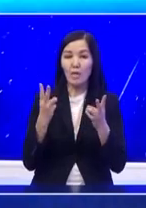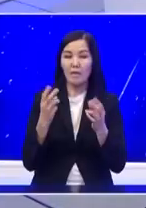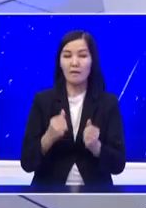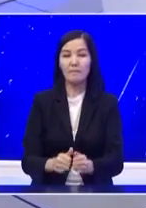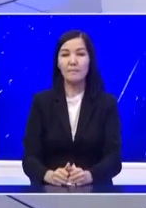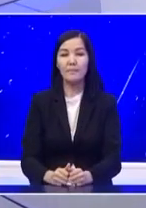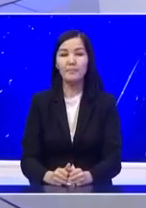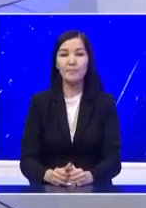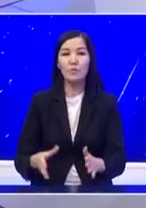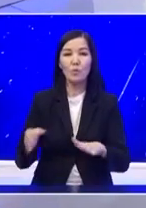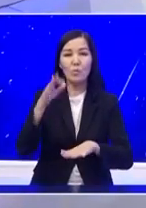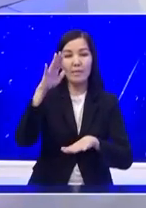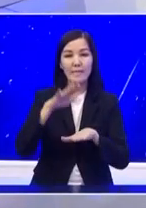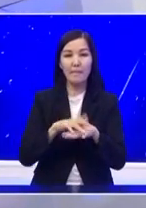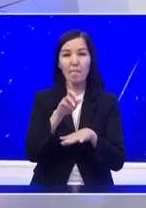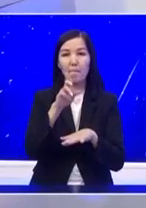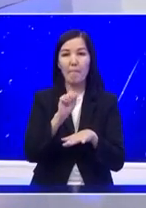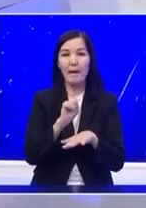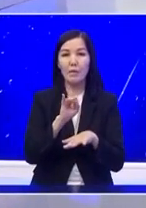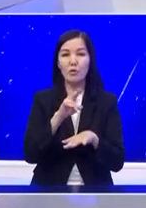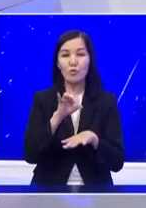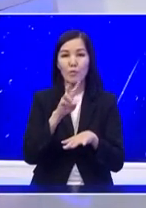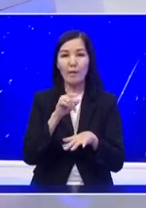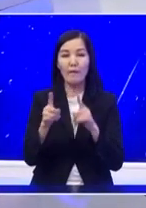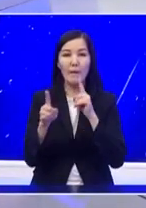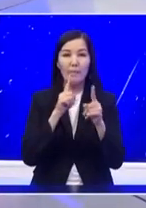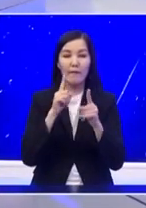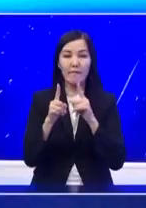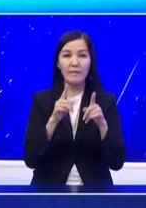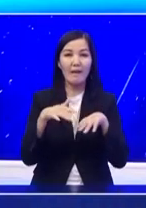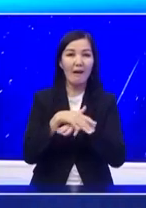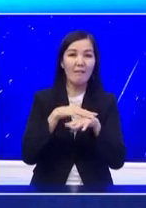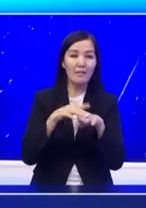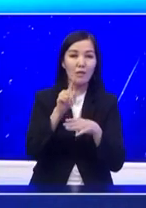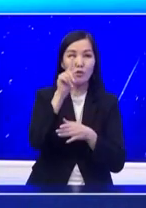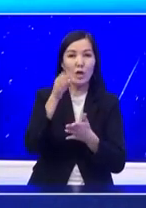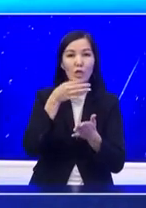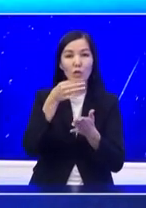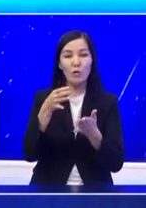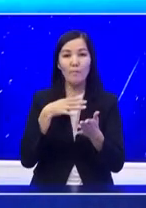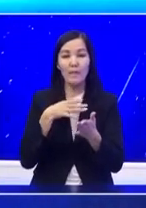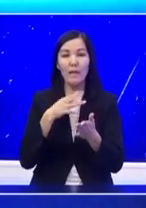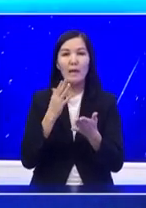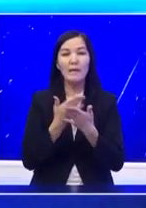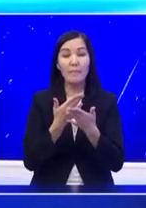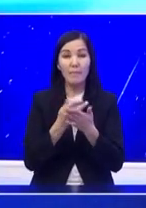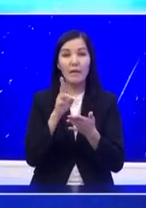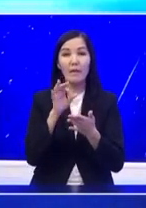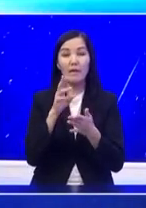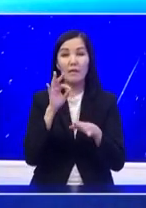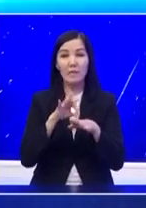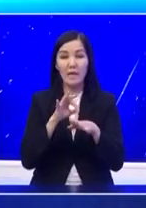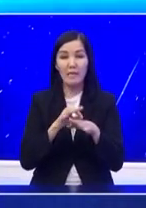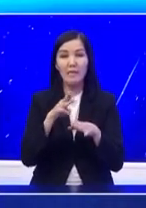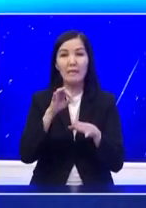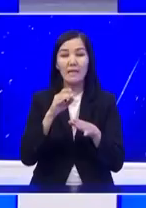шақырамыз. Облыс әкімінің орынбасары Батыржан Байжұман онлайн брифингте тұрғындардың сұрағына да жауап берді. Бірі коронавирус белгілерін анықтайтын тесті қай